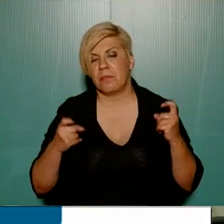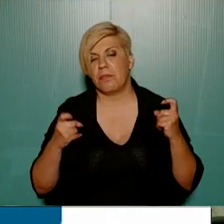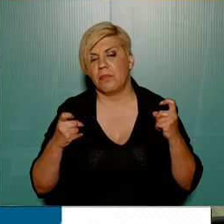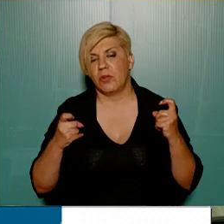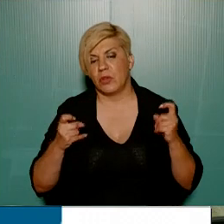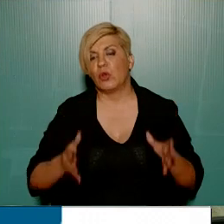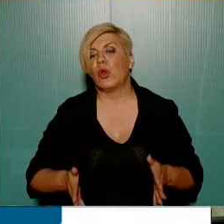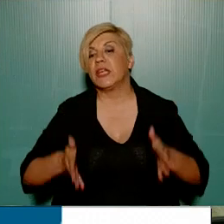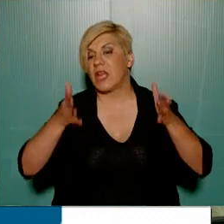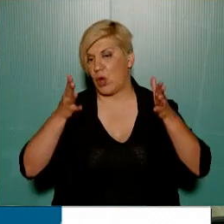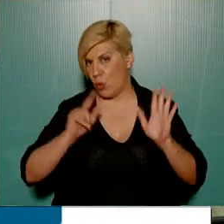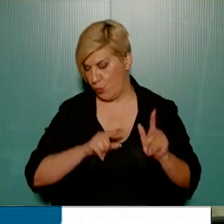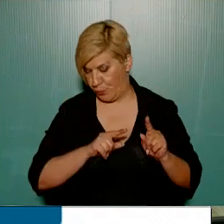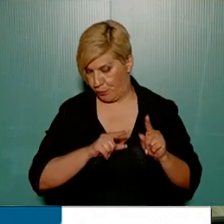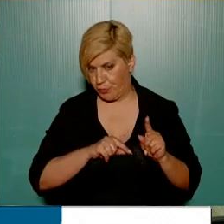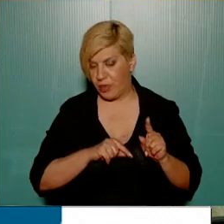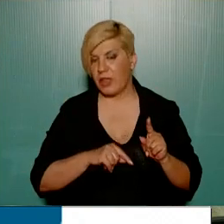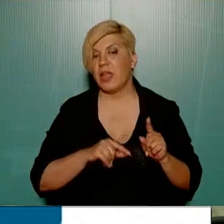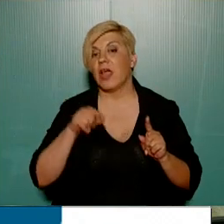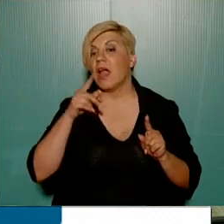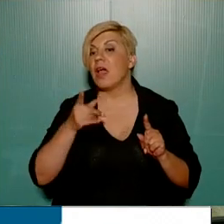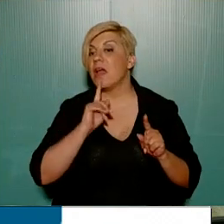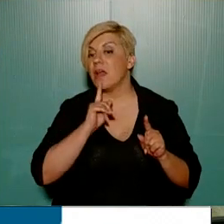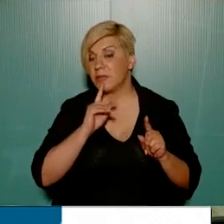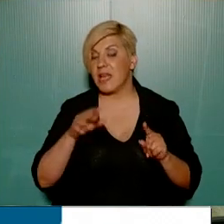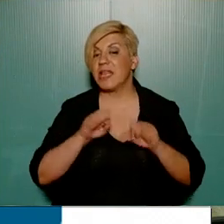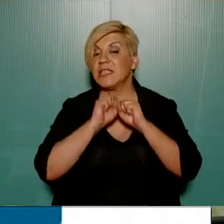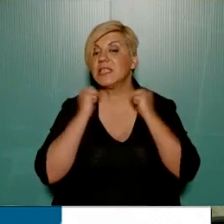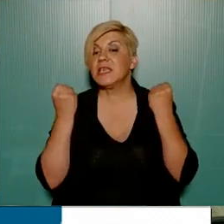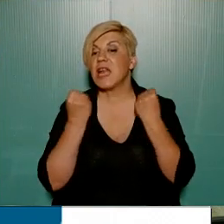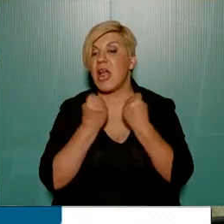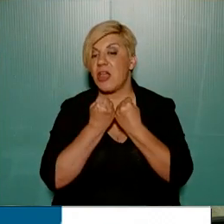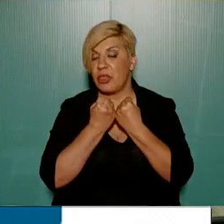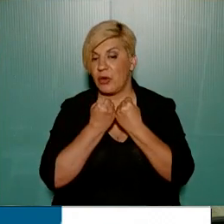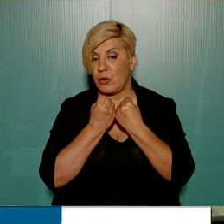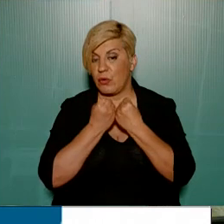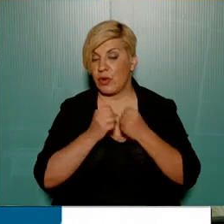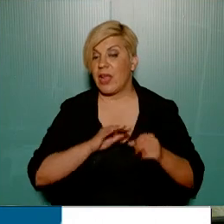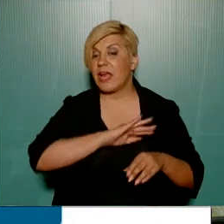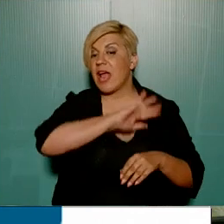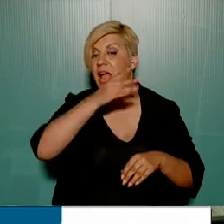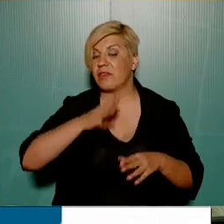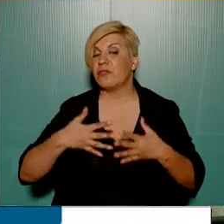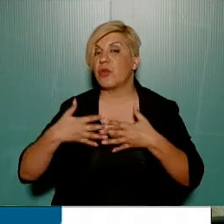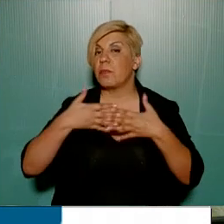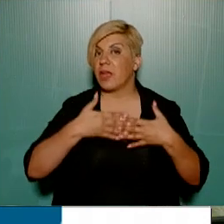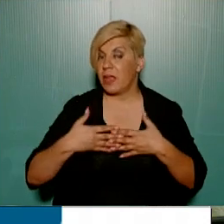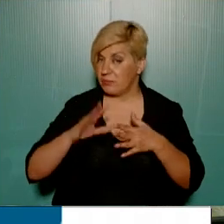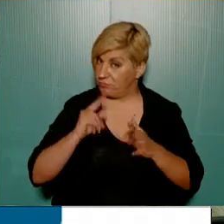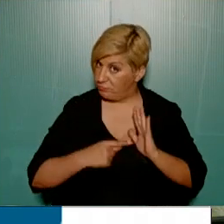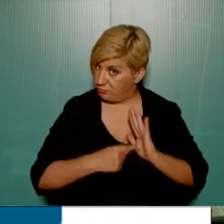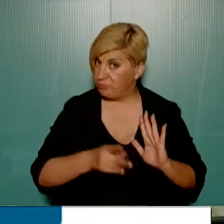για το κτηριακό συγκρότημα. Επίσης, σε ένα συνέδριο που είχαμε κάνει για τα κάστρα της βιομηχανίας και εκεί είχε